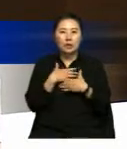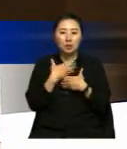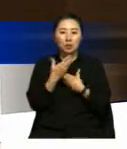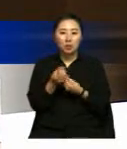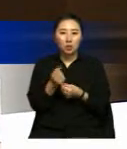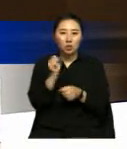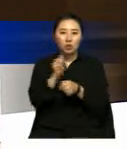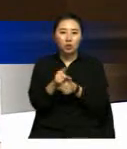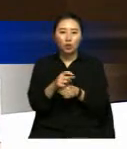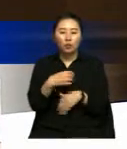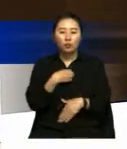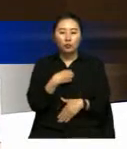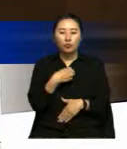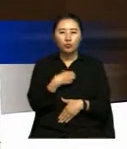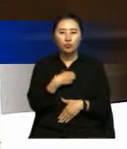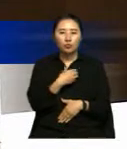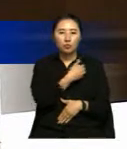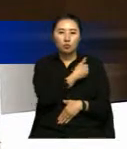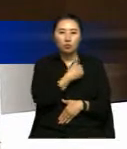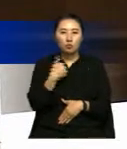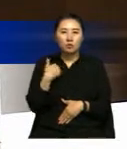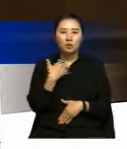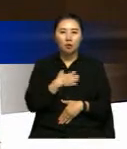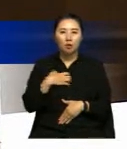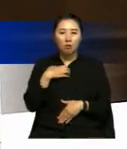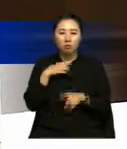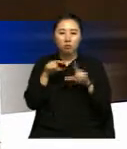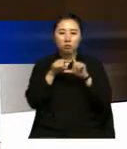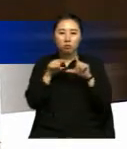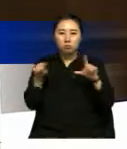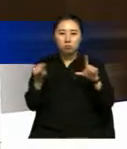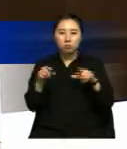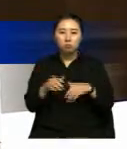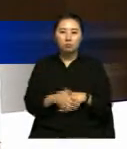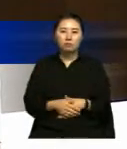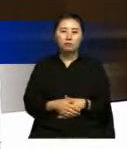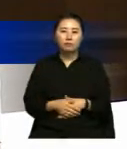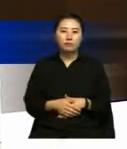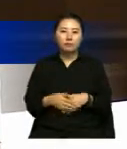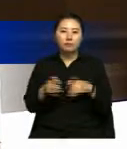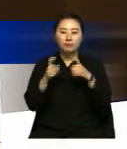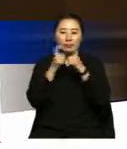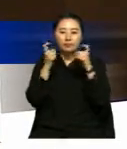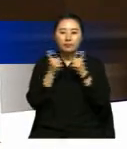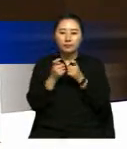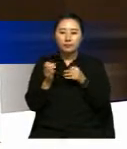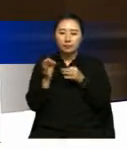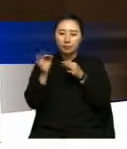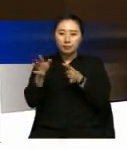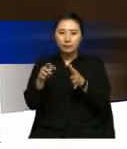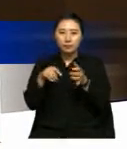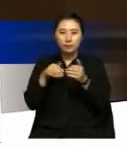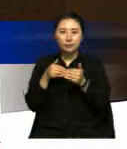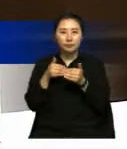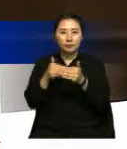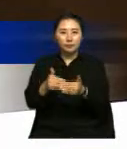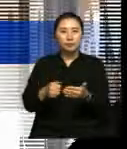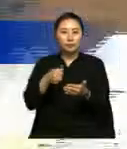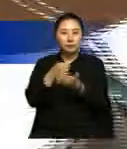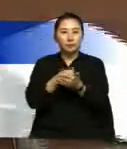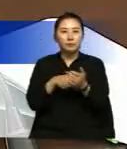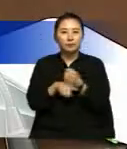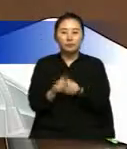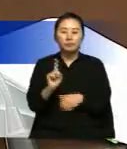위협받지 않을까에 대한 사실 충분히 걱정하실 수 있는 문제거든요. 민자 투자 방식으로 이제 진행하기로